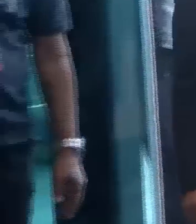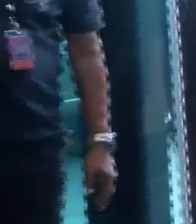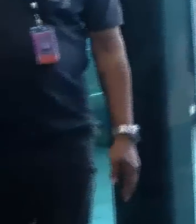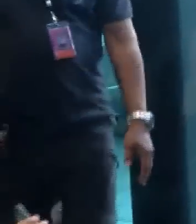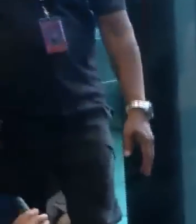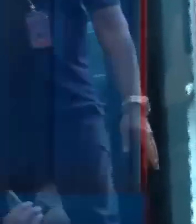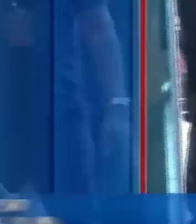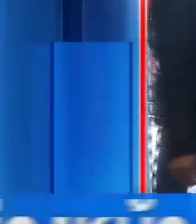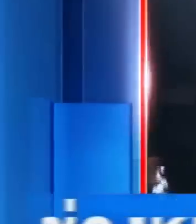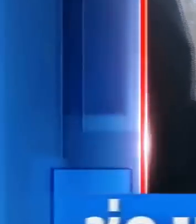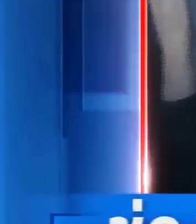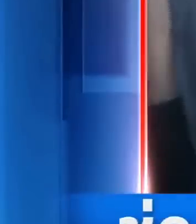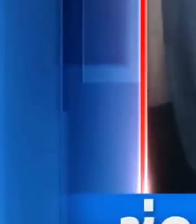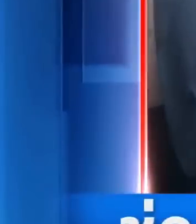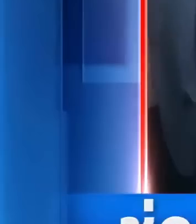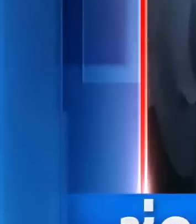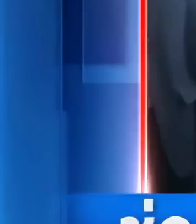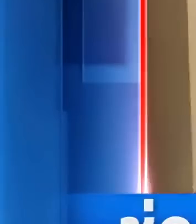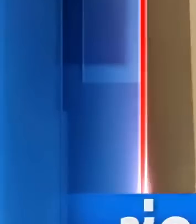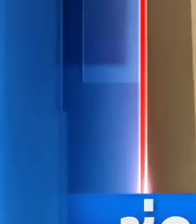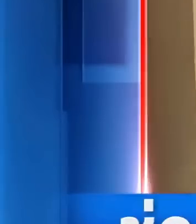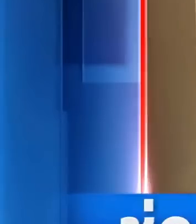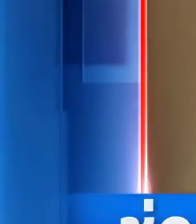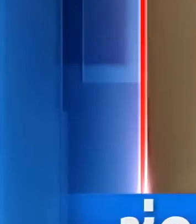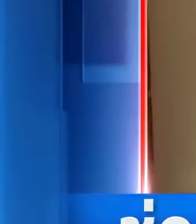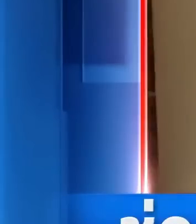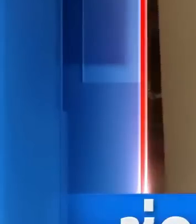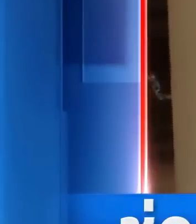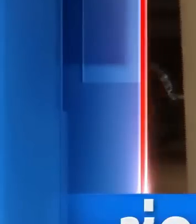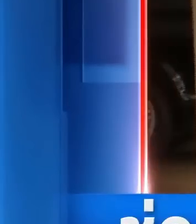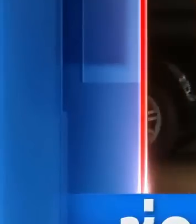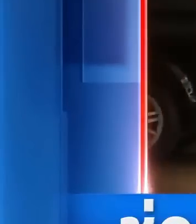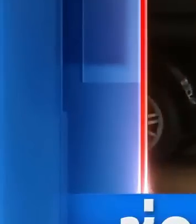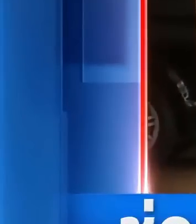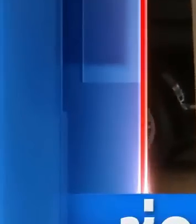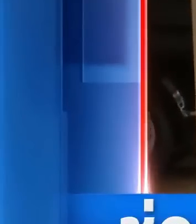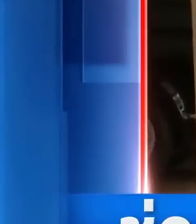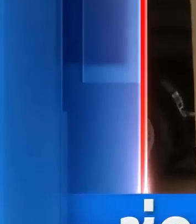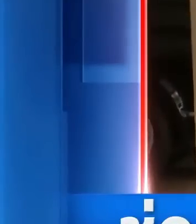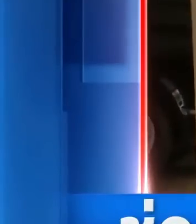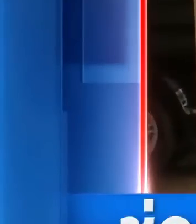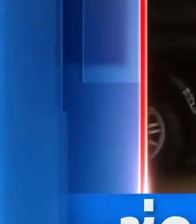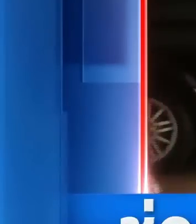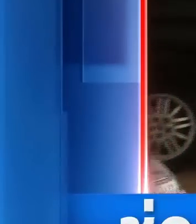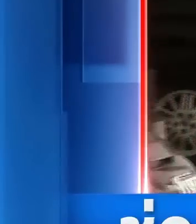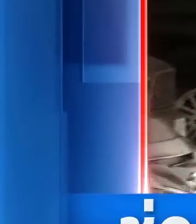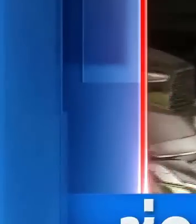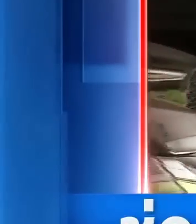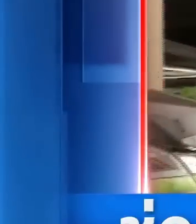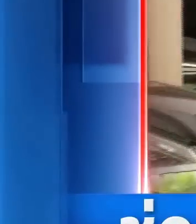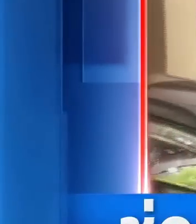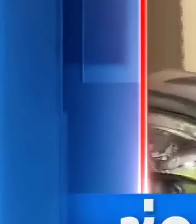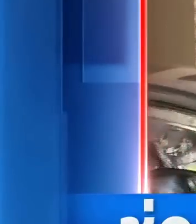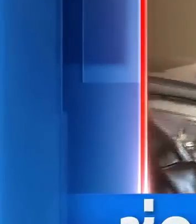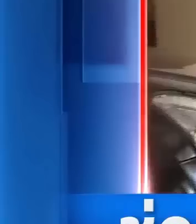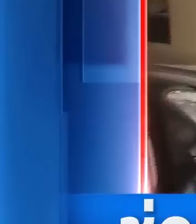แล้วก็จุดยืนของแต่ละพักที่เหลืออยู่ณขนาดนี้ก็แสดงออกมาชัดเจนเหมือนกันว่าก็ไม่สนับสนุนอย่างประชาธิปัตย์อย่างนี้เป็นต้นใช่ไหมฮะ